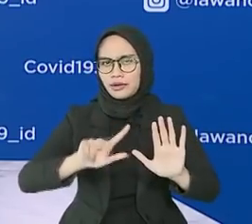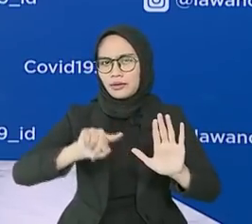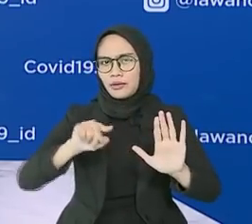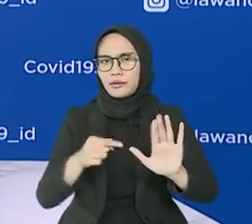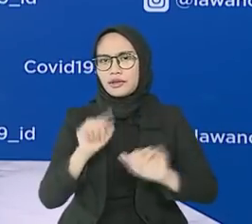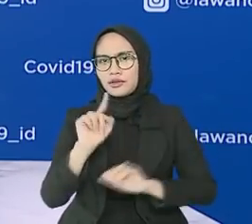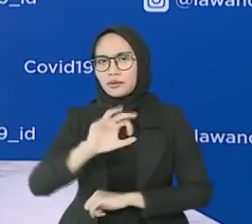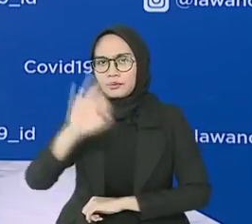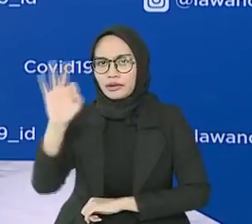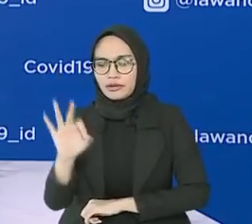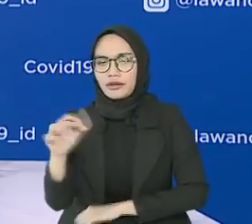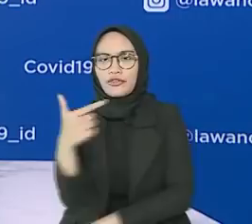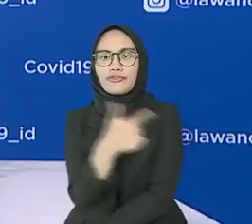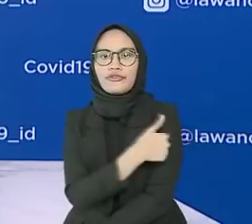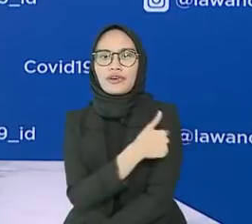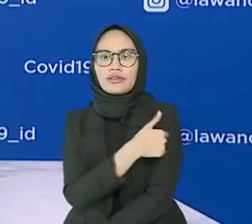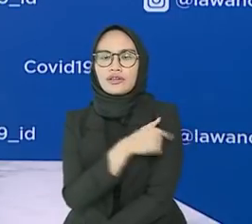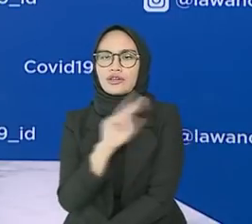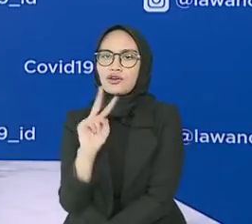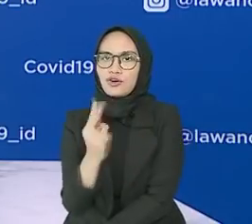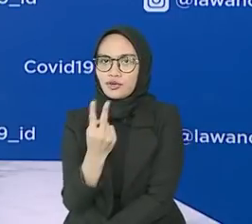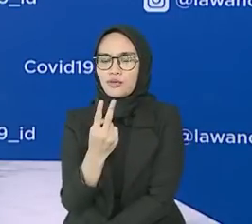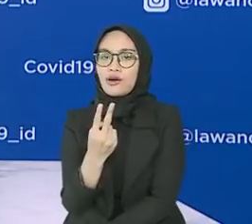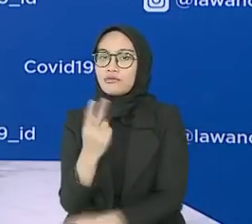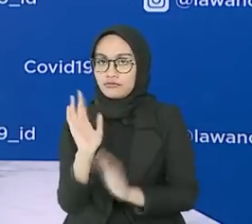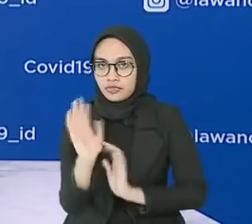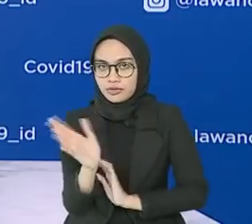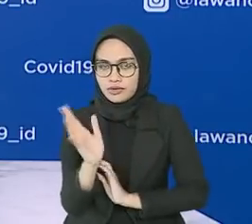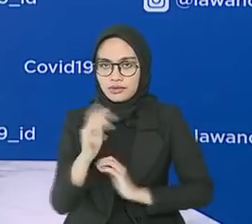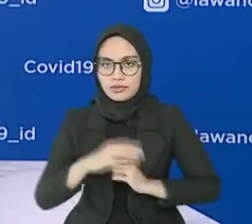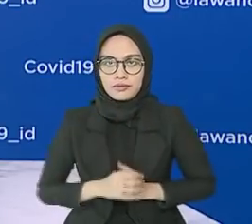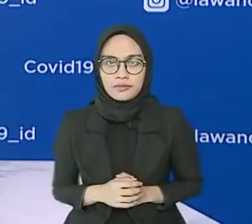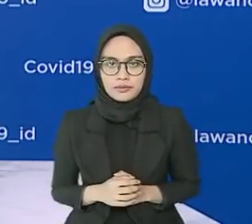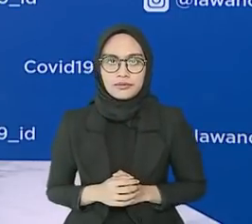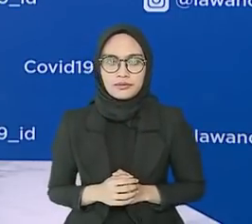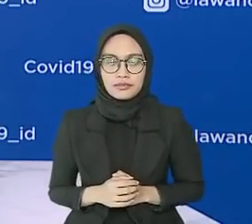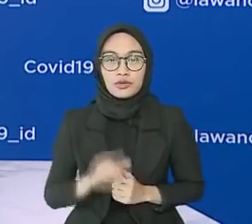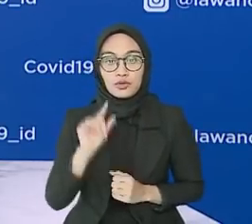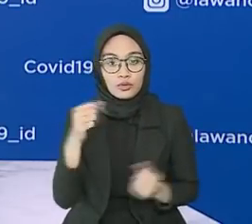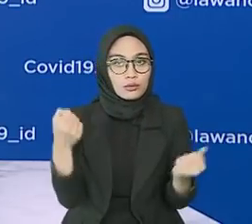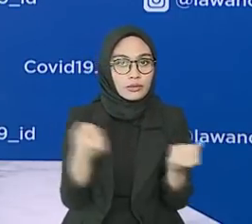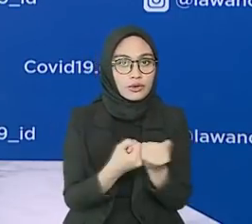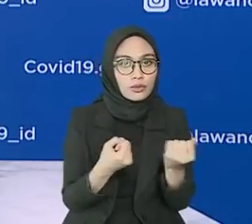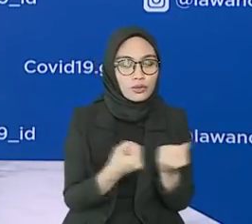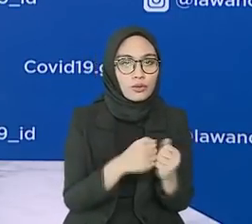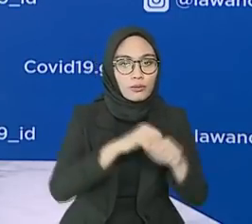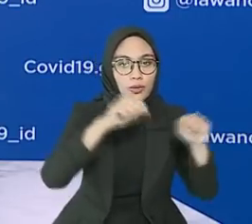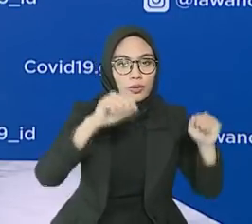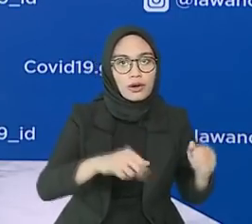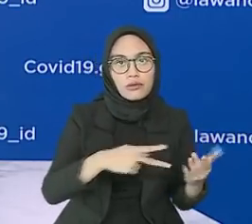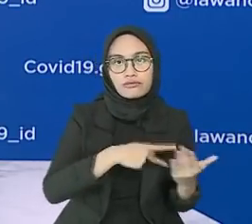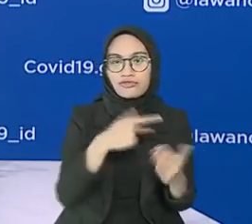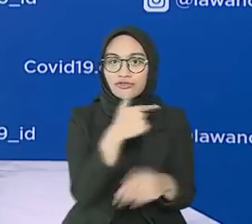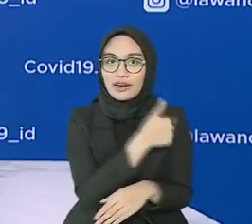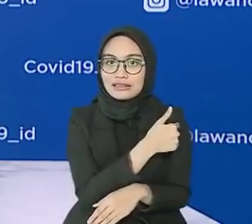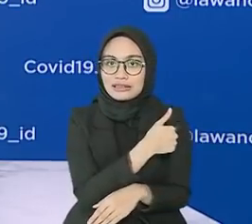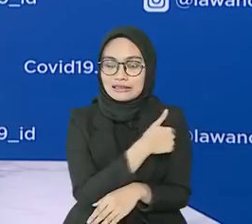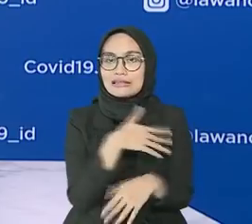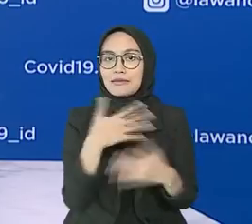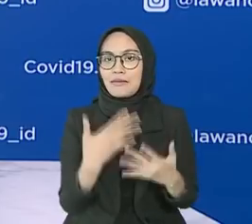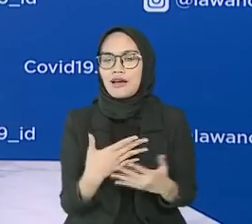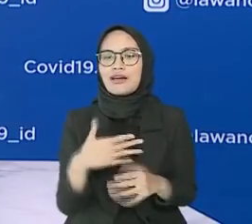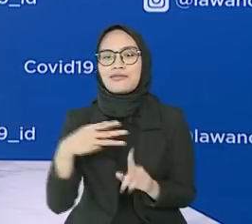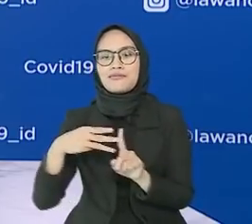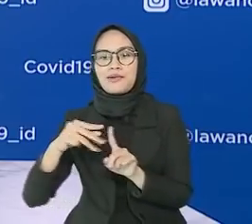38,1% yang sudah menerima vaksin dosis lengkap. Untuk terus mendukung upaya vaksinasi nasional, Badan POM